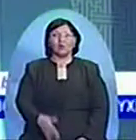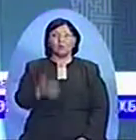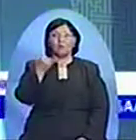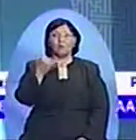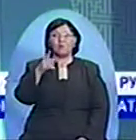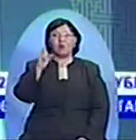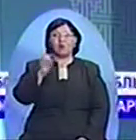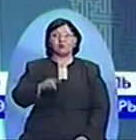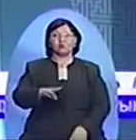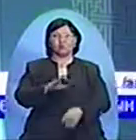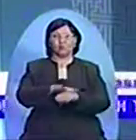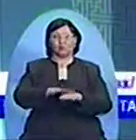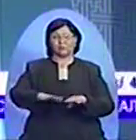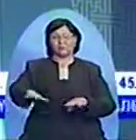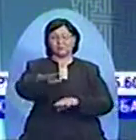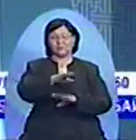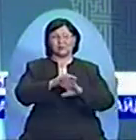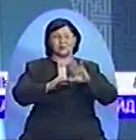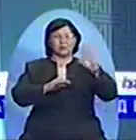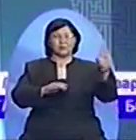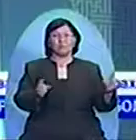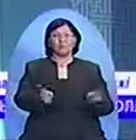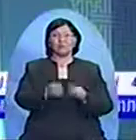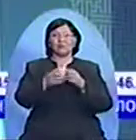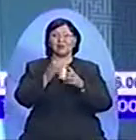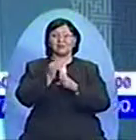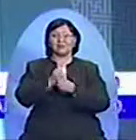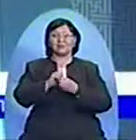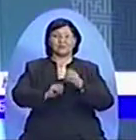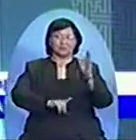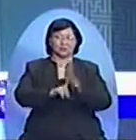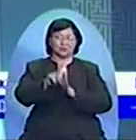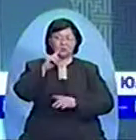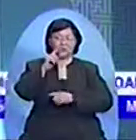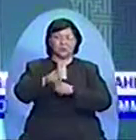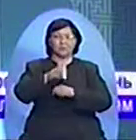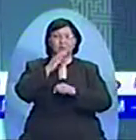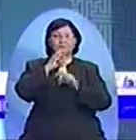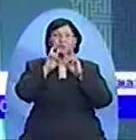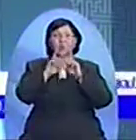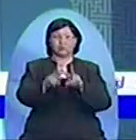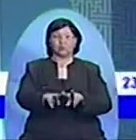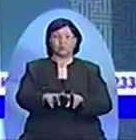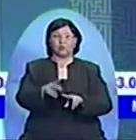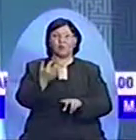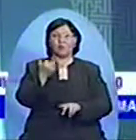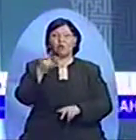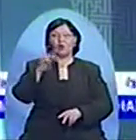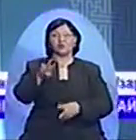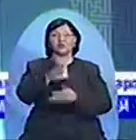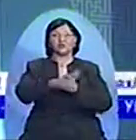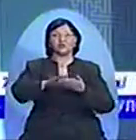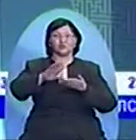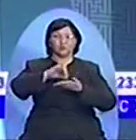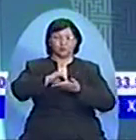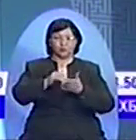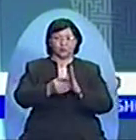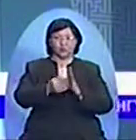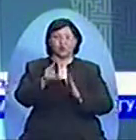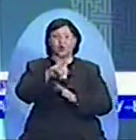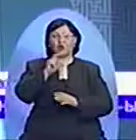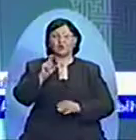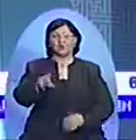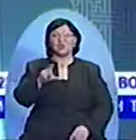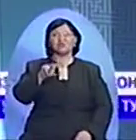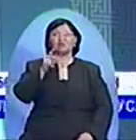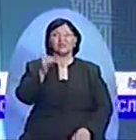Улаанбаатар хотын зүүн захад бүтээн байгуулалтын ажил эхэлсэн мэдээгээр цагийн хүрт хөтөлбөр үргэлжилж байна. Нийслэл шинээр төлөвлөгдсөн хороолуудын эрчим хүчний найдвартай